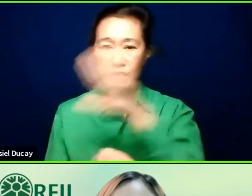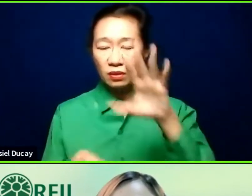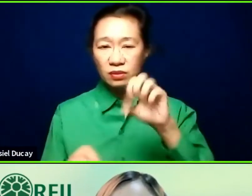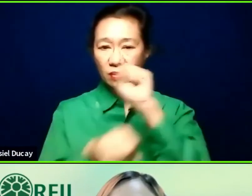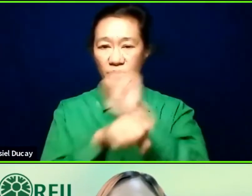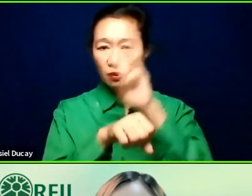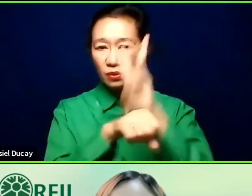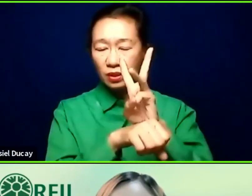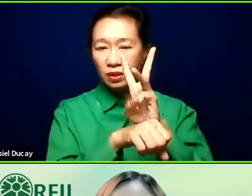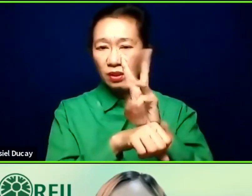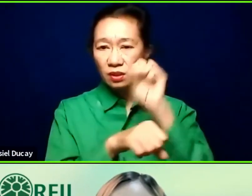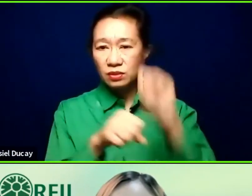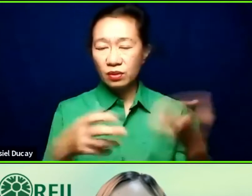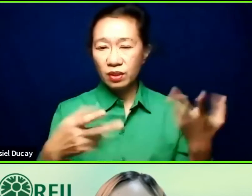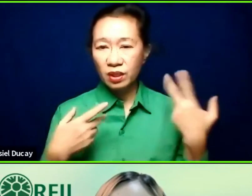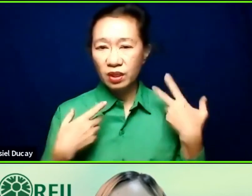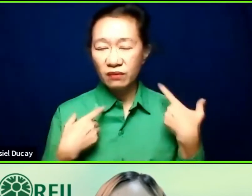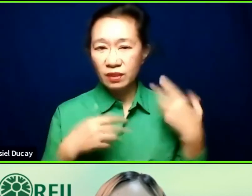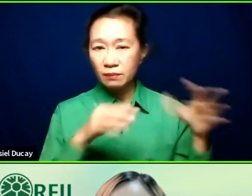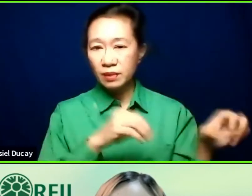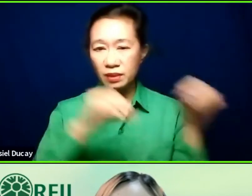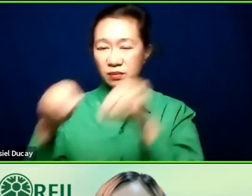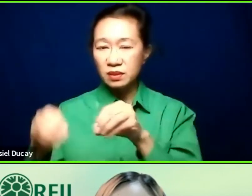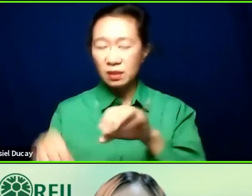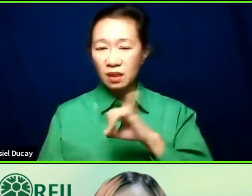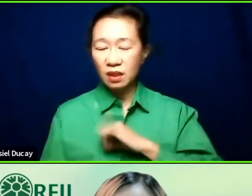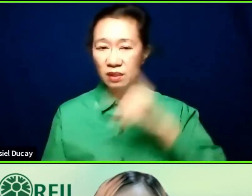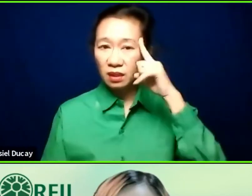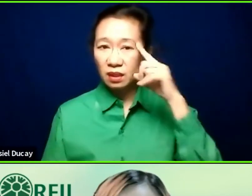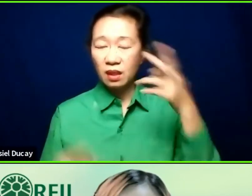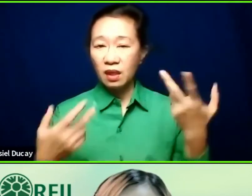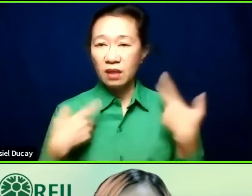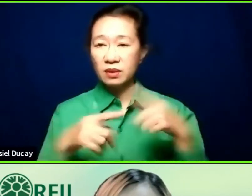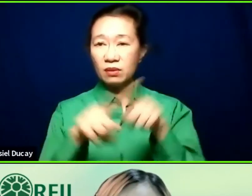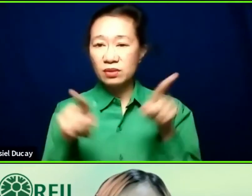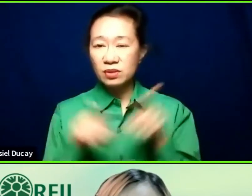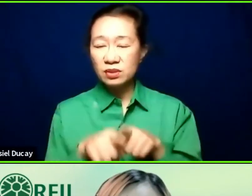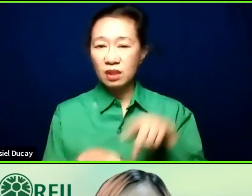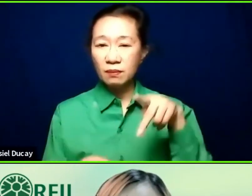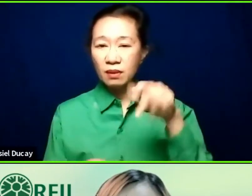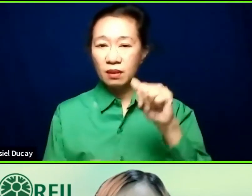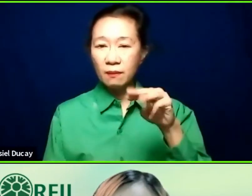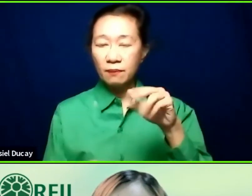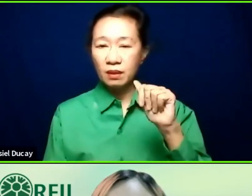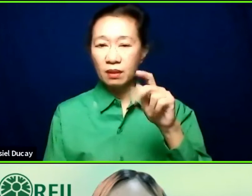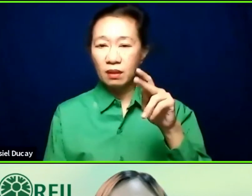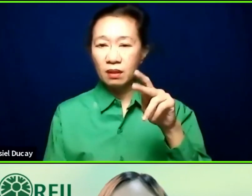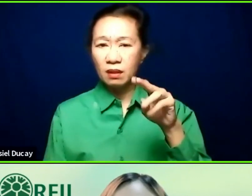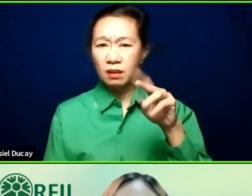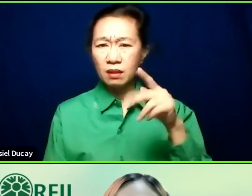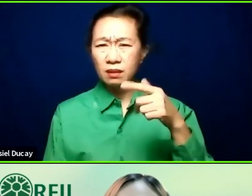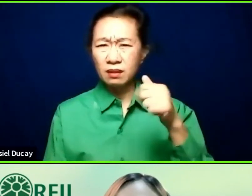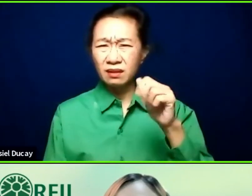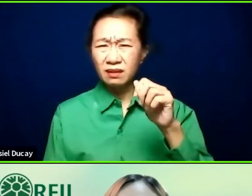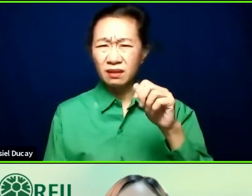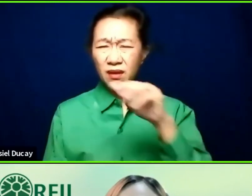worker para magkaroon ng placement. I think meron din sa Pampanga, no, sa Amor Village, no. Pwede